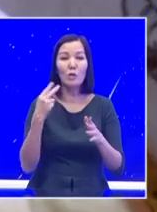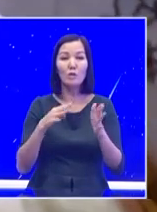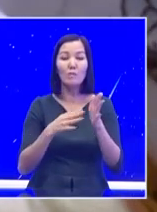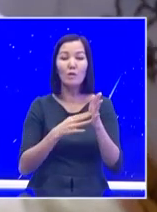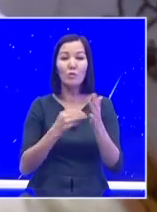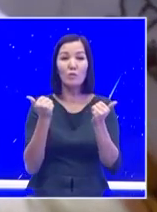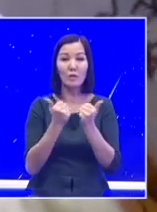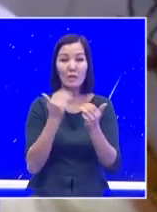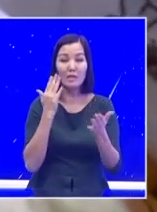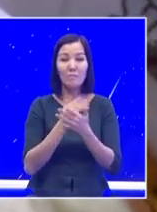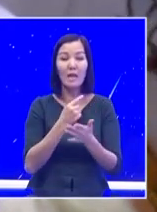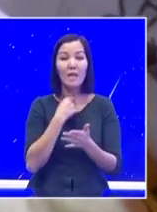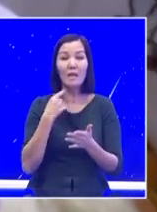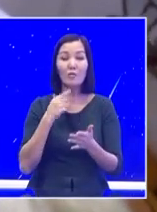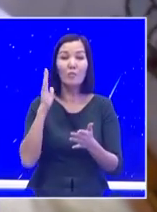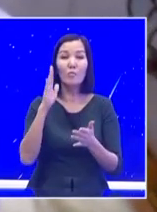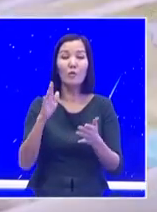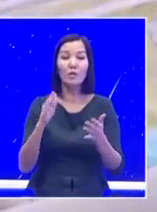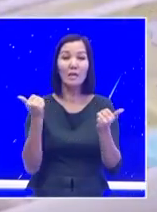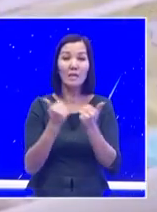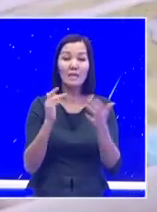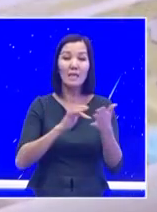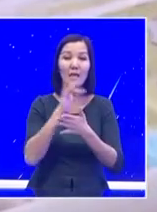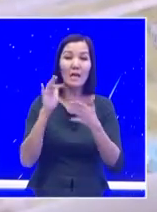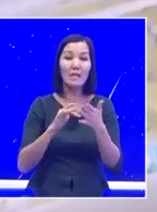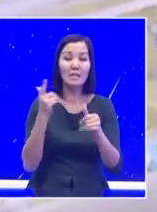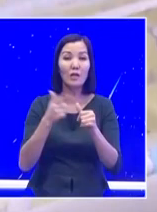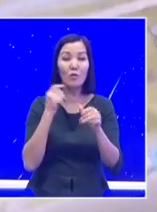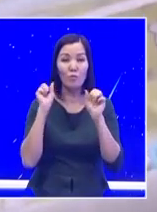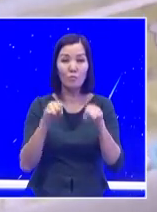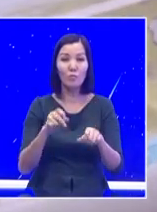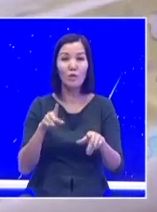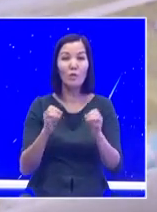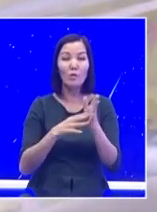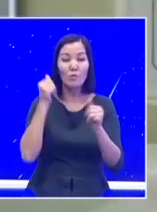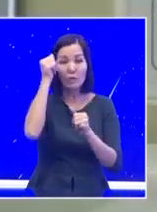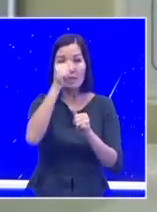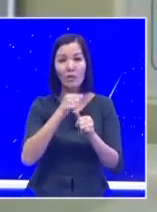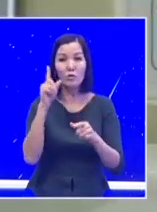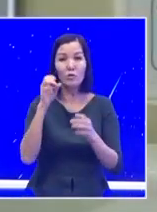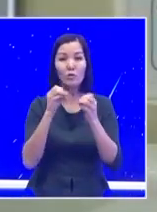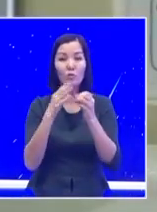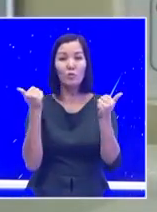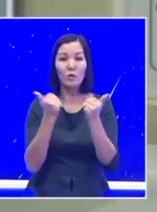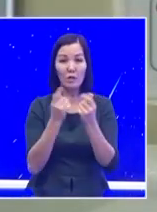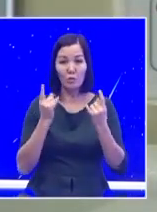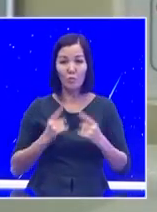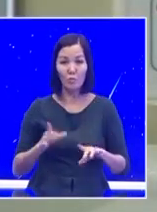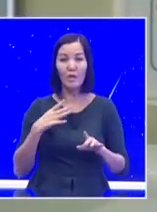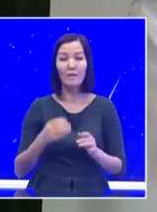жұп егіз бар. Талдықорғанда болашақта егіздер қаласы атануынан үміт бар. 2018 жылы ғана 114 егіз дүниеге